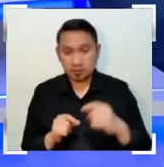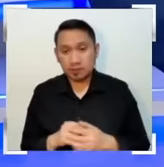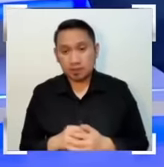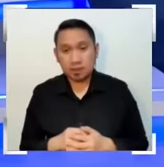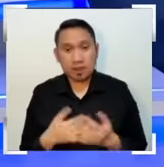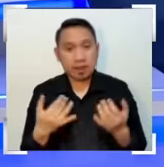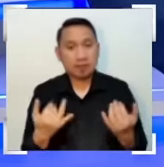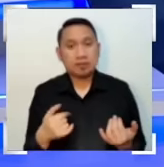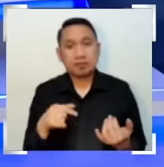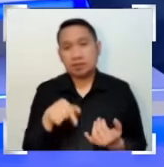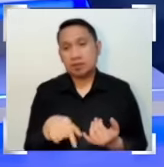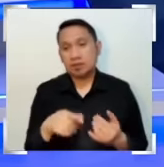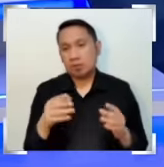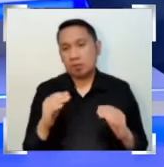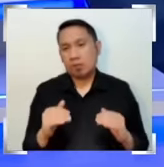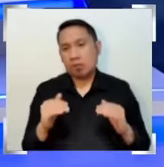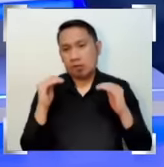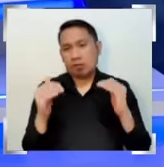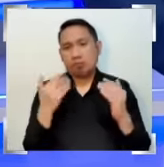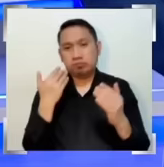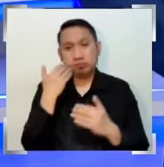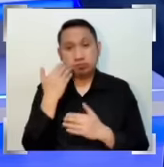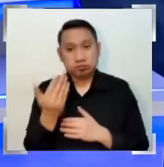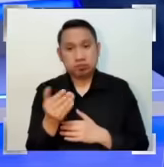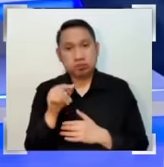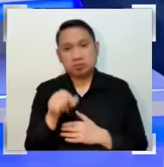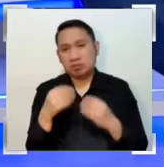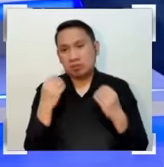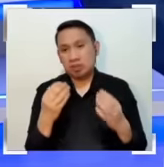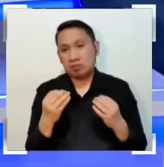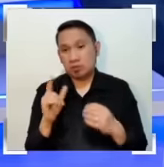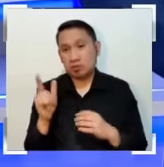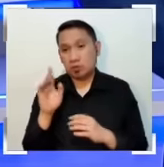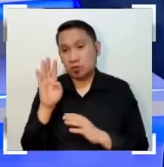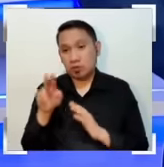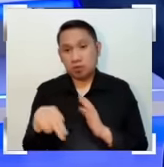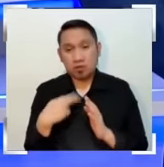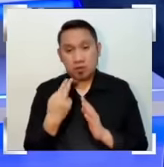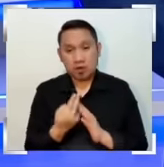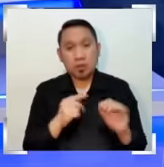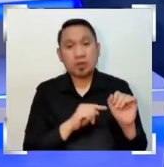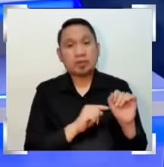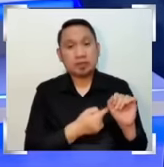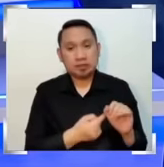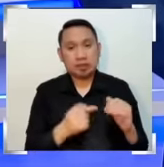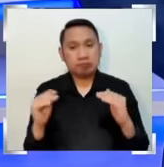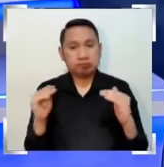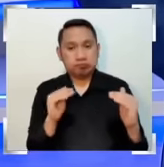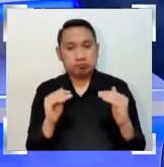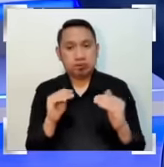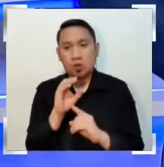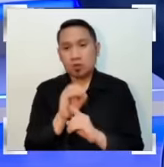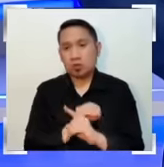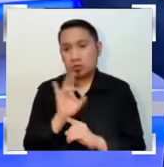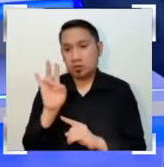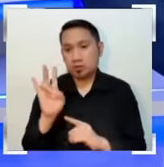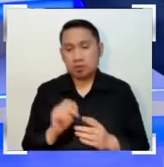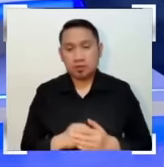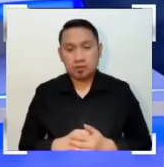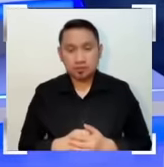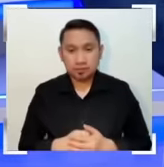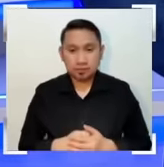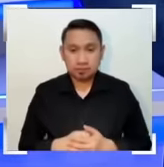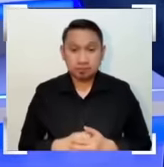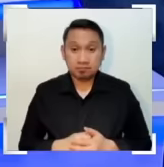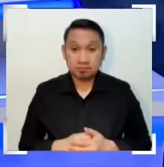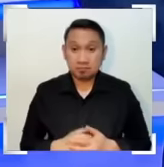ang pinakamataas na death toll na naitala sa loob ng 24 oras mula na magsimula ang gera noong October 7. May rocket